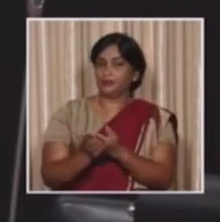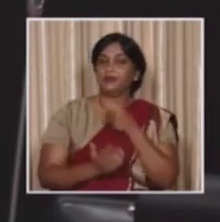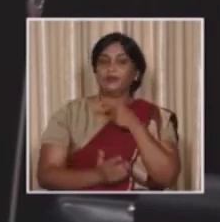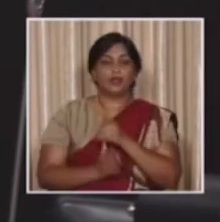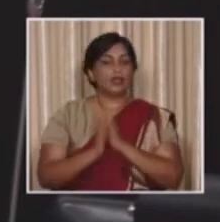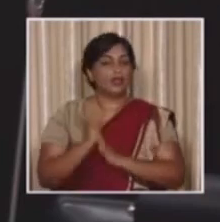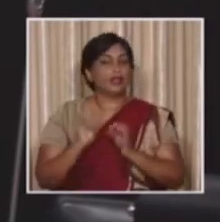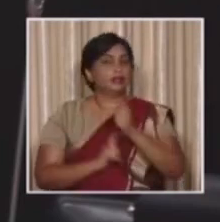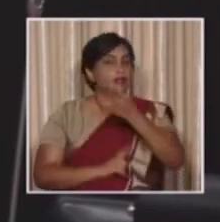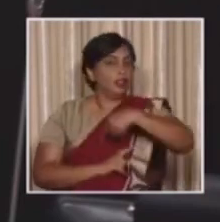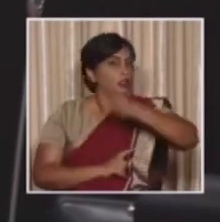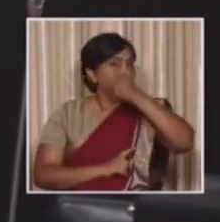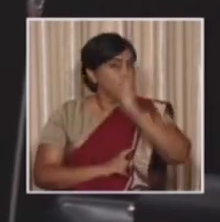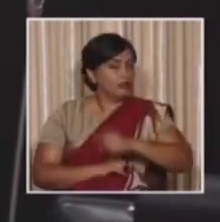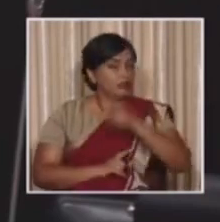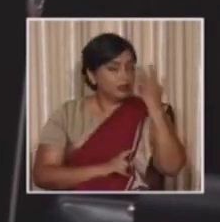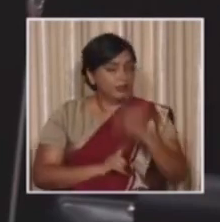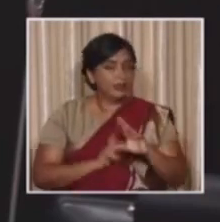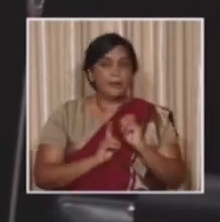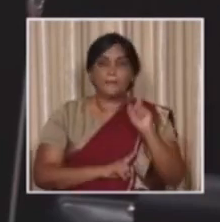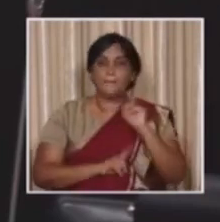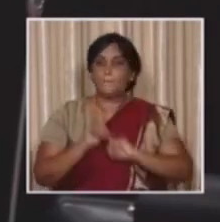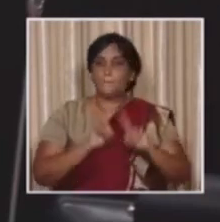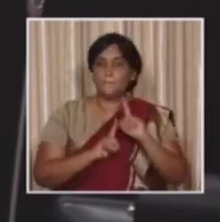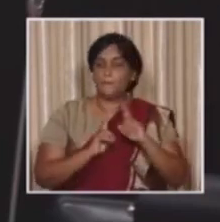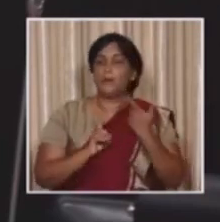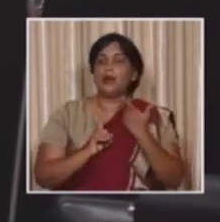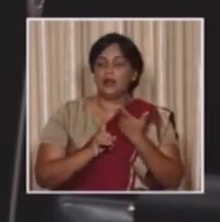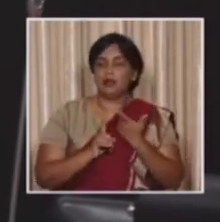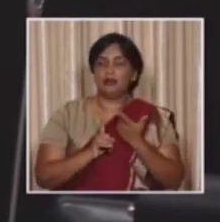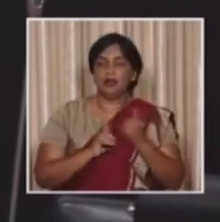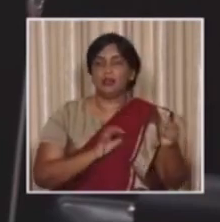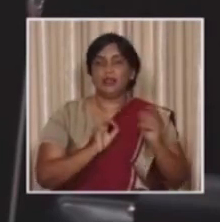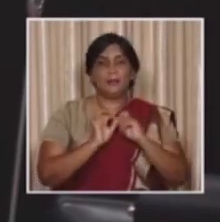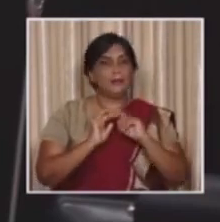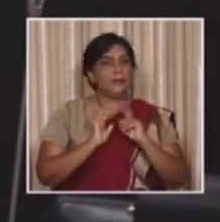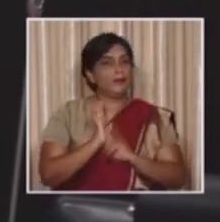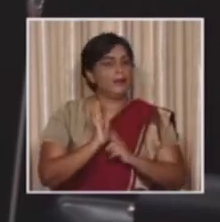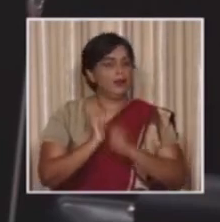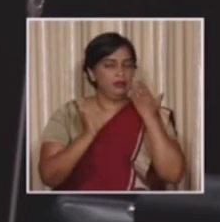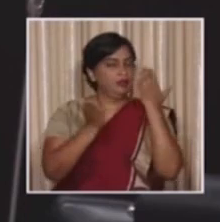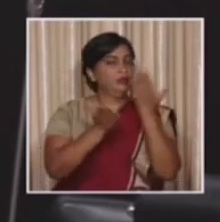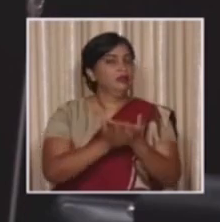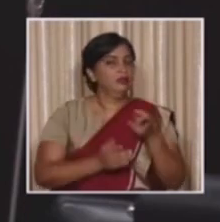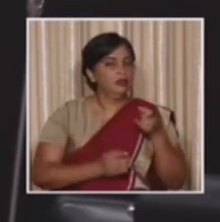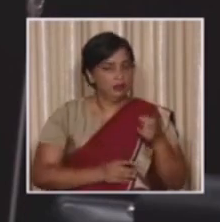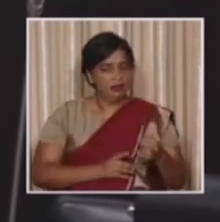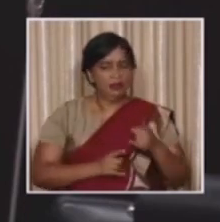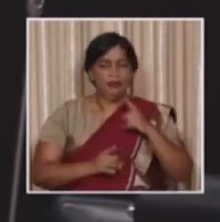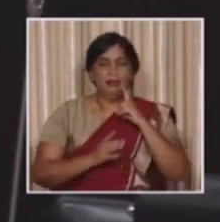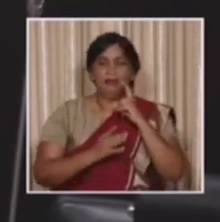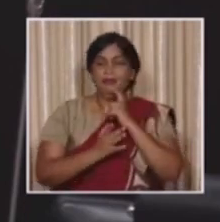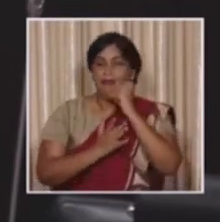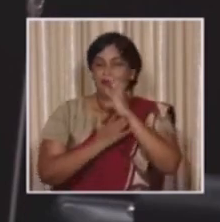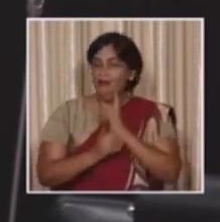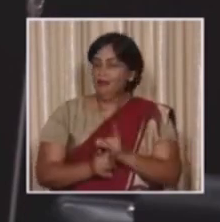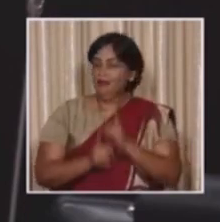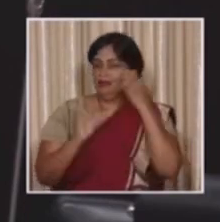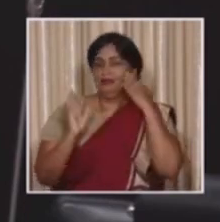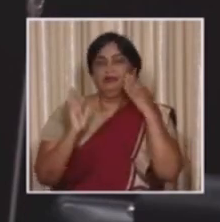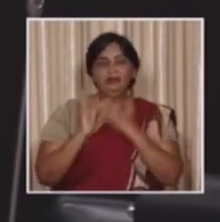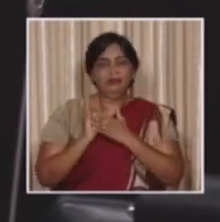மீறி நிறைவேற்றப்பட்டுள்ளதாக கூறுகின்றனர். ஆனால் நீதிமன்றம் கூறிய திருத்தங்களை உள்வாங்காமல் நீதிமன்ற உத்தரவை புறந்தள்ளியும் மாகாண சபை